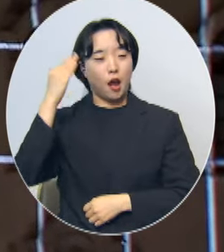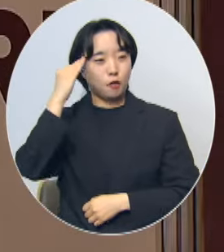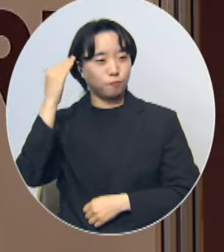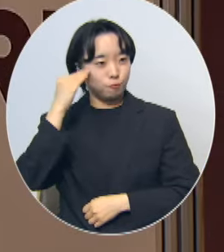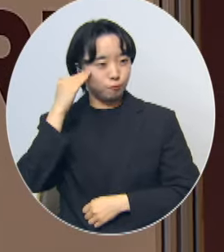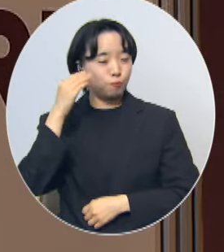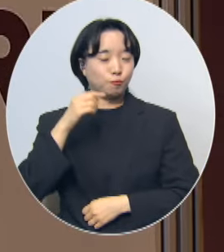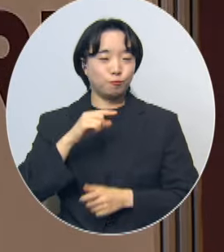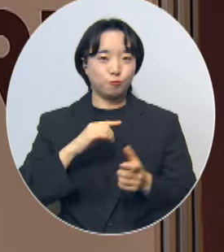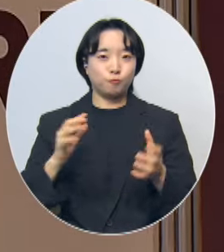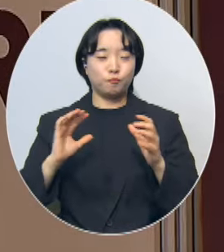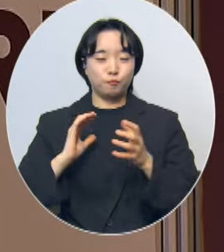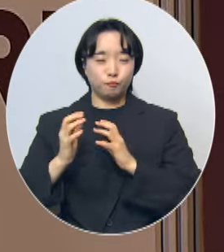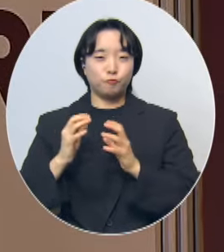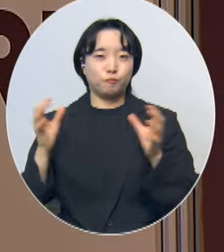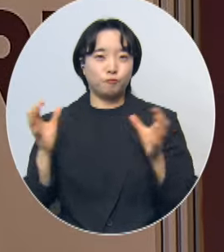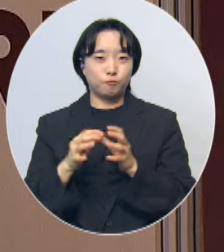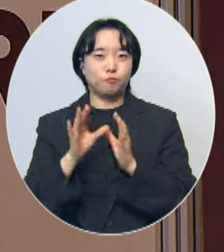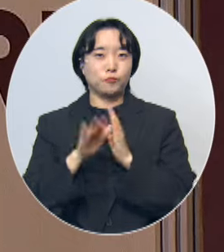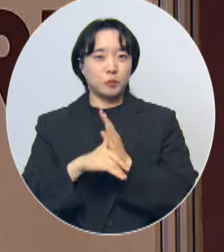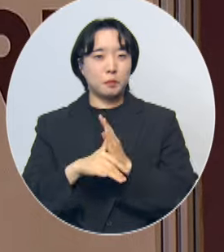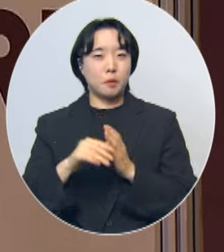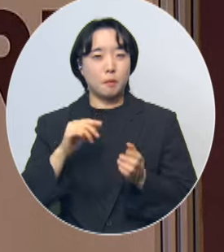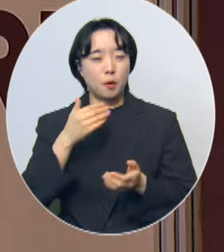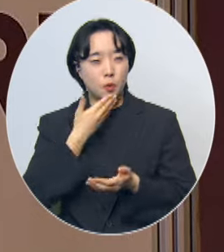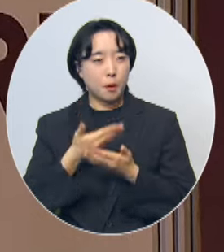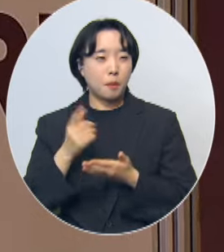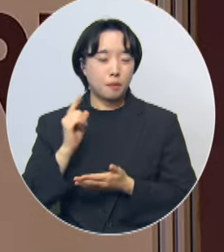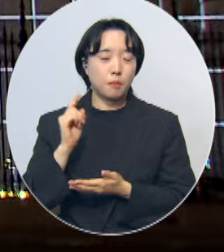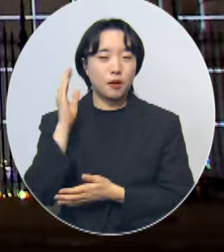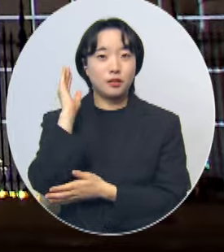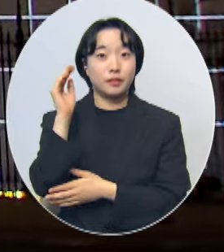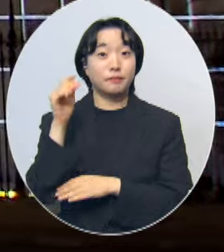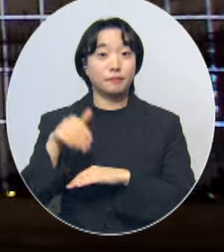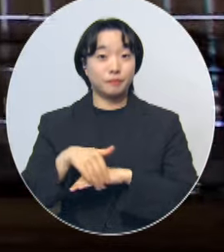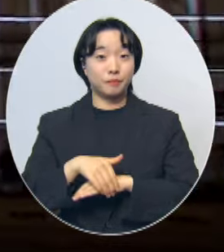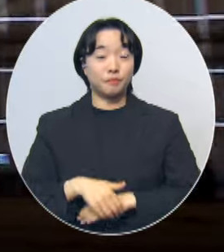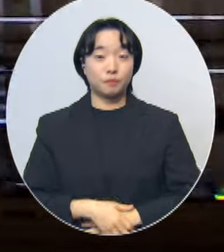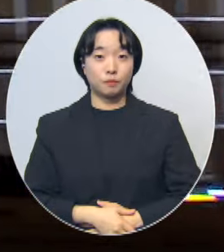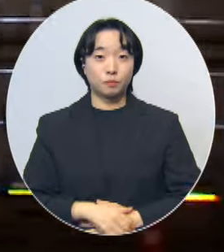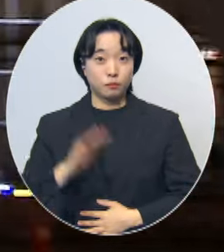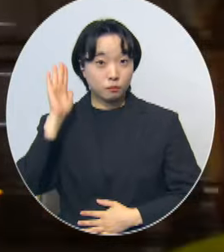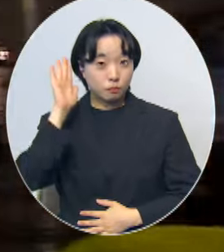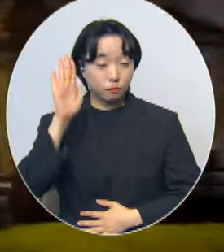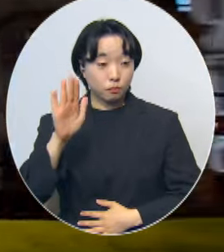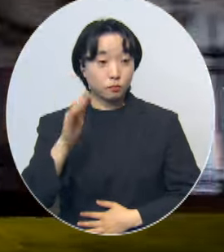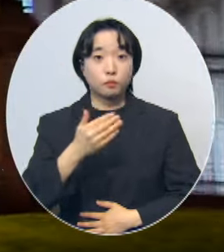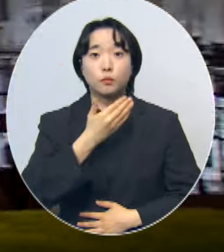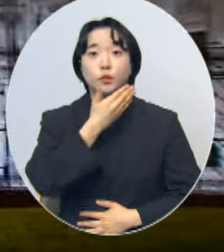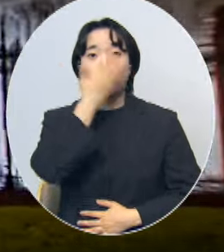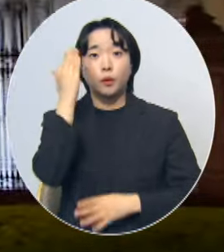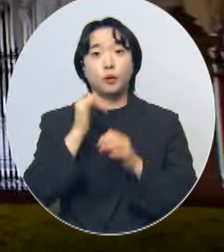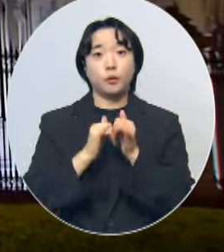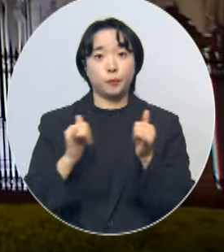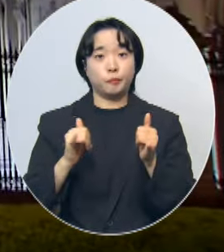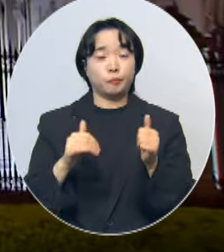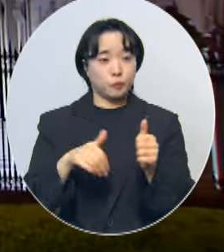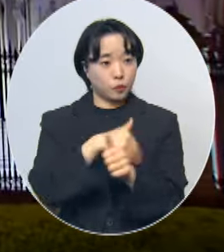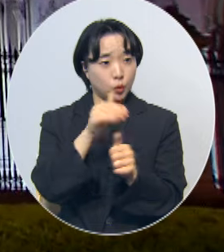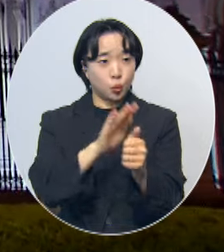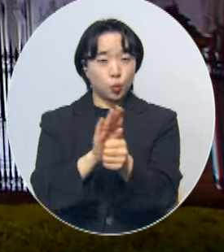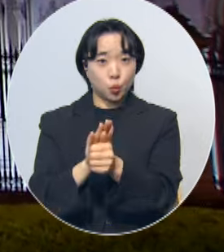한국의 책임과 기여 의지를 강조합니다. 아울러 아시아태평양을 이끌 청년들의 역량 강화를 지원하기